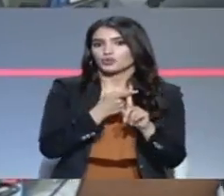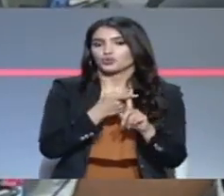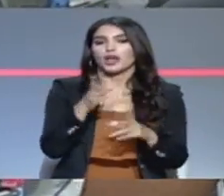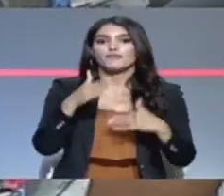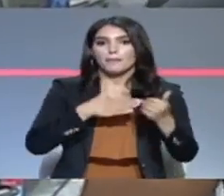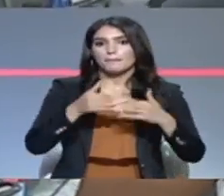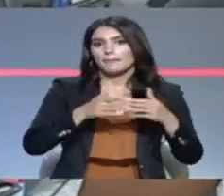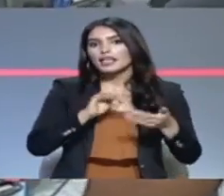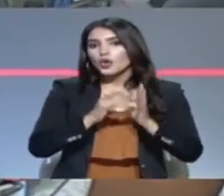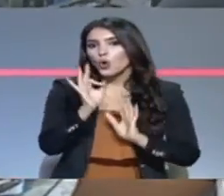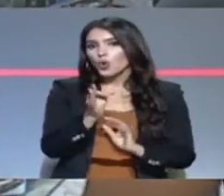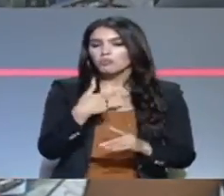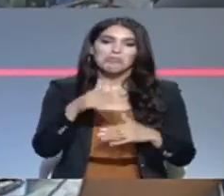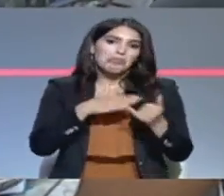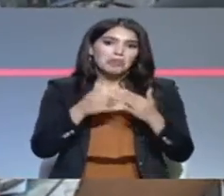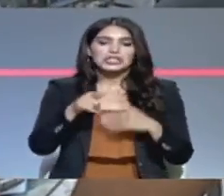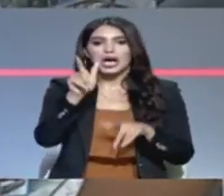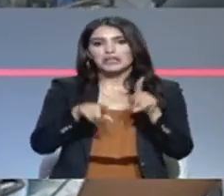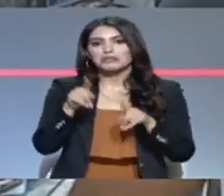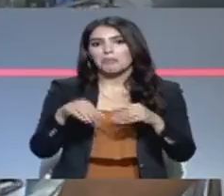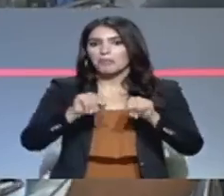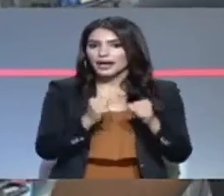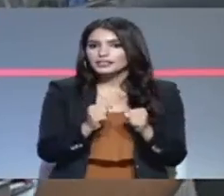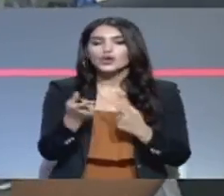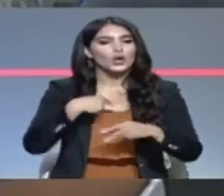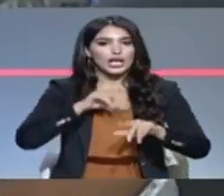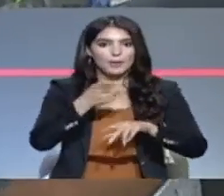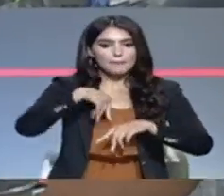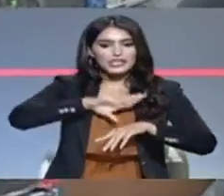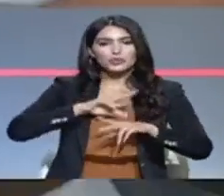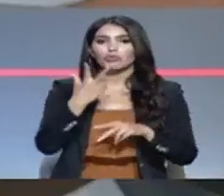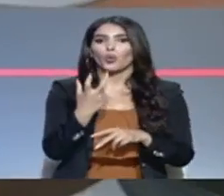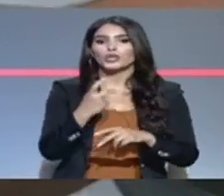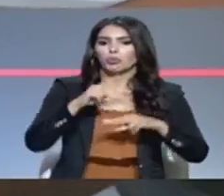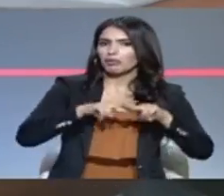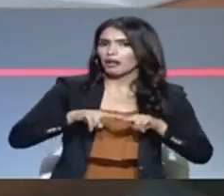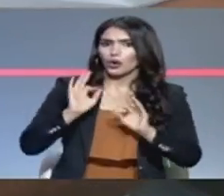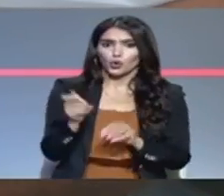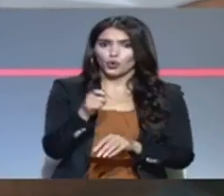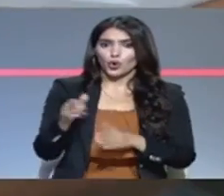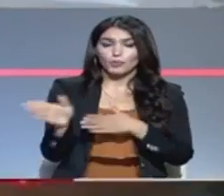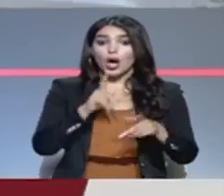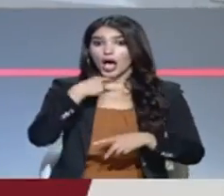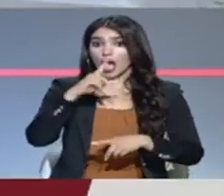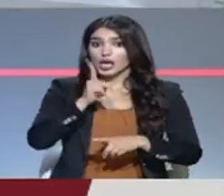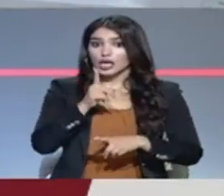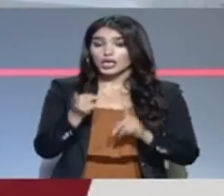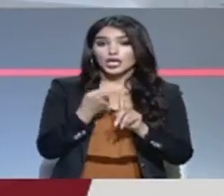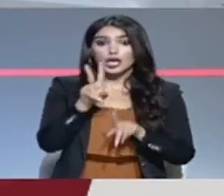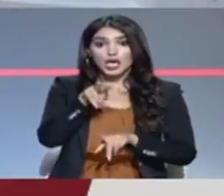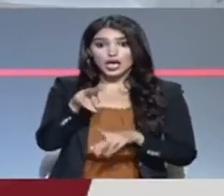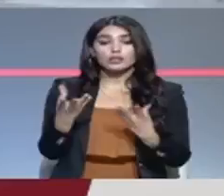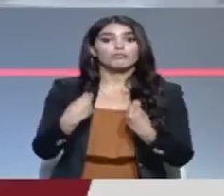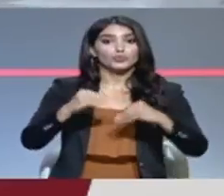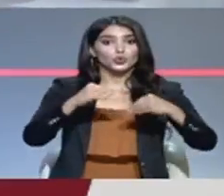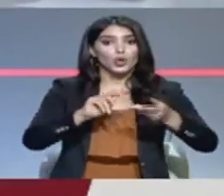القطايع نتاعها تبدأ موجودة فما تبدأ ساعة تتعطل شوية، أما الحكي الكل نتاع نهارين ثلاثة. ورغم ما أكده التجار من نجاعة خدمة ما